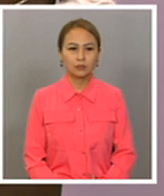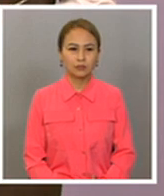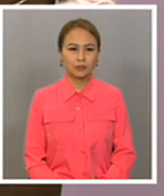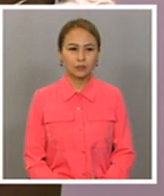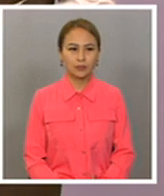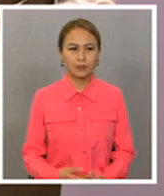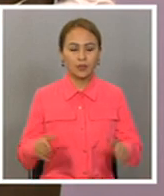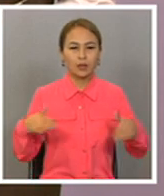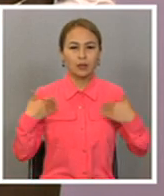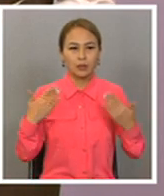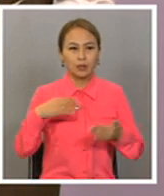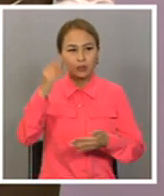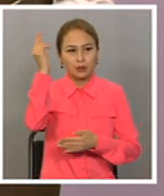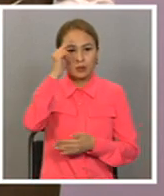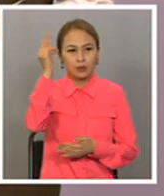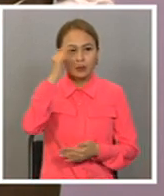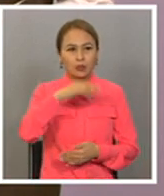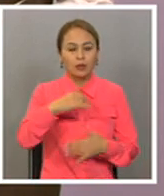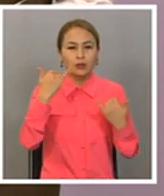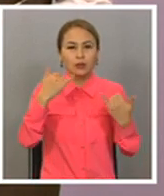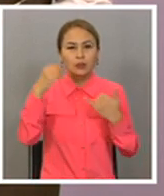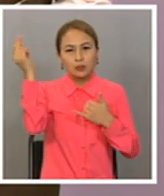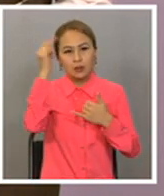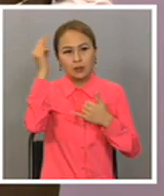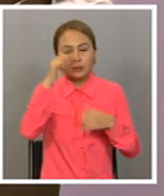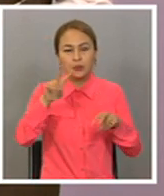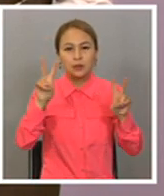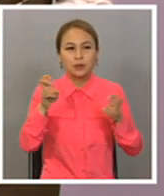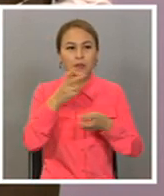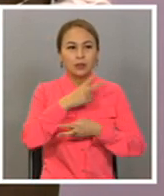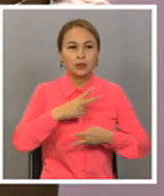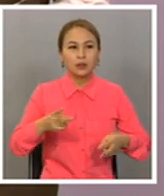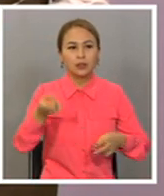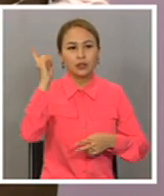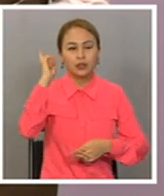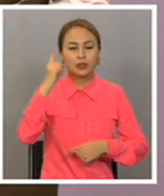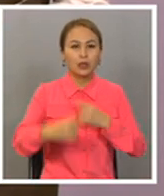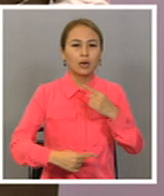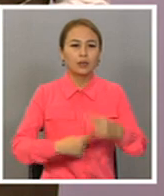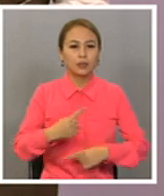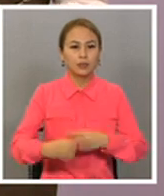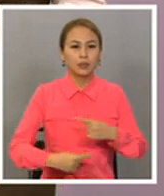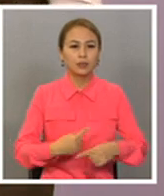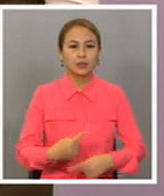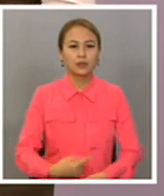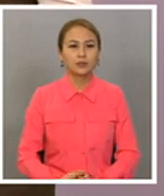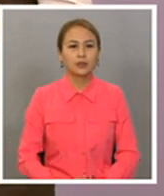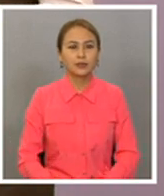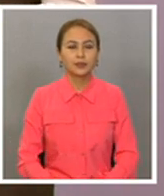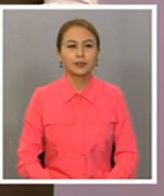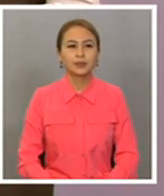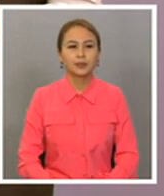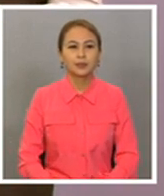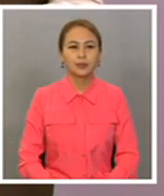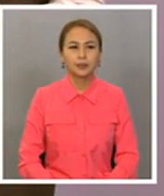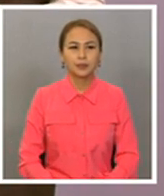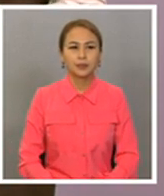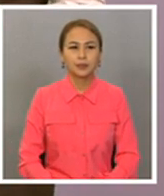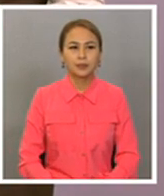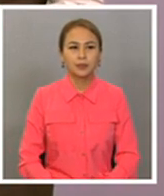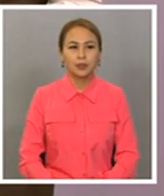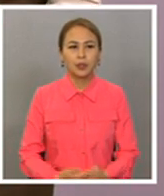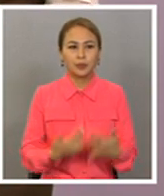Сәлеметсіңдер ме оқушылар? Бүгінгі сабақтың тақырыбы ежелгі ата-бабаларымыз.